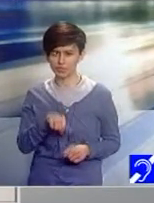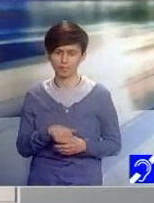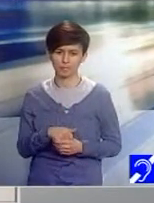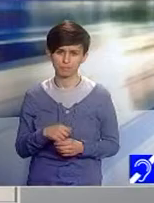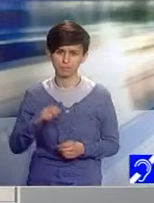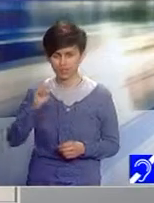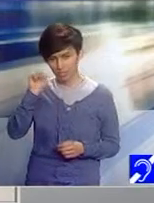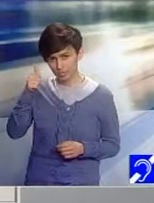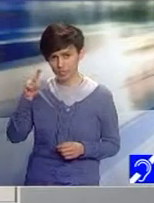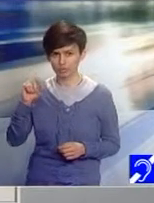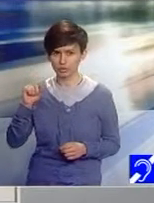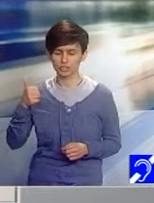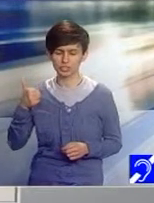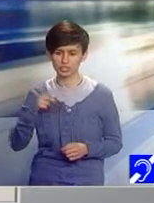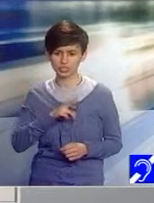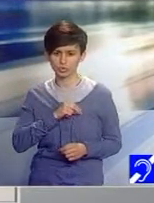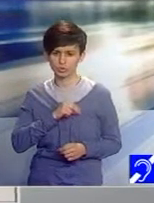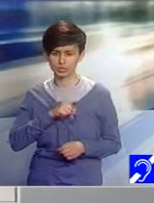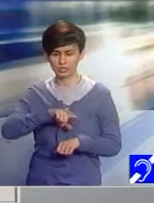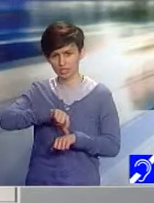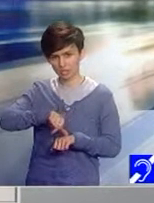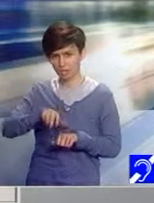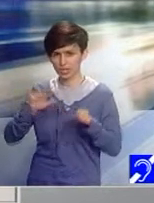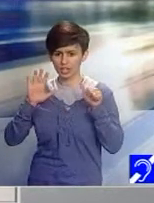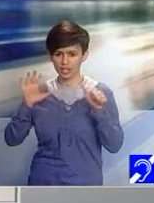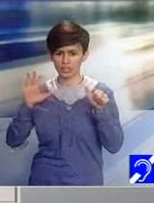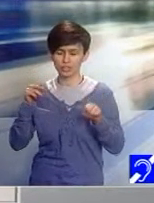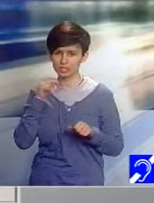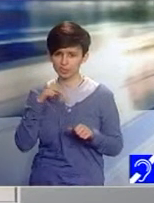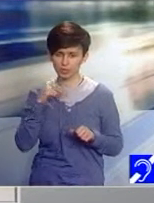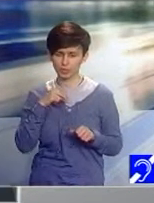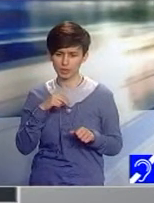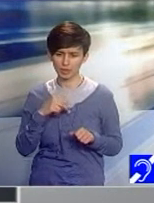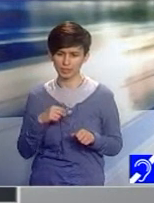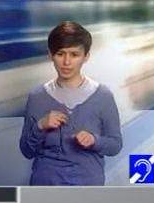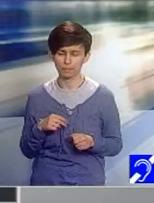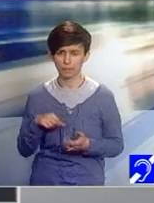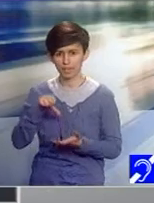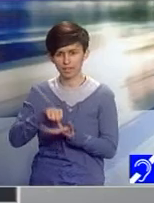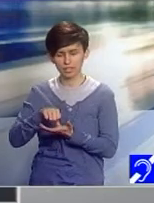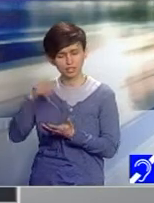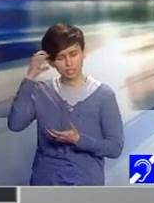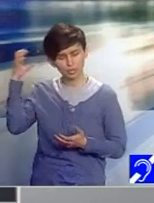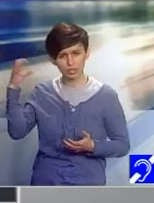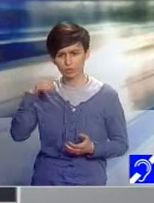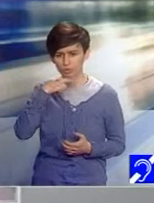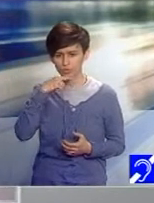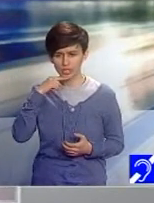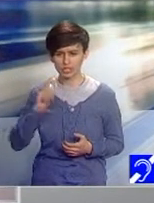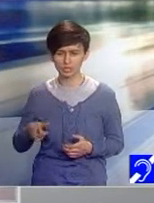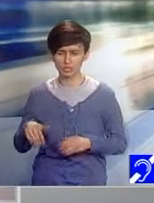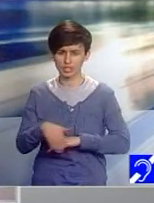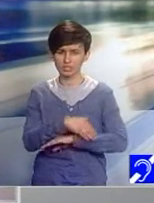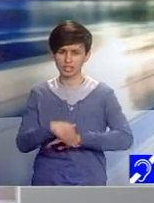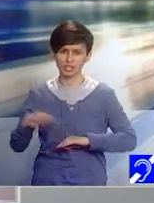21 martie, la unde ora anume? 6, la ora 6 după 6 masă, ora 18. În cinta Centrului Cultural Rus, strada